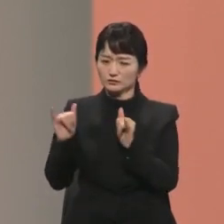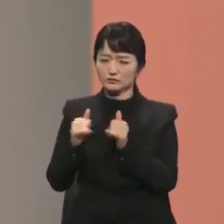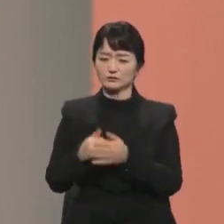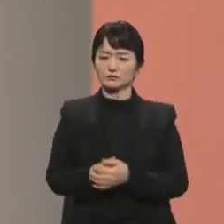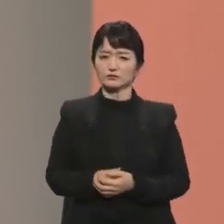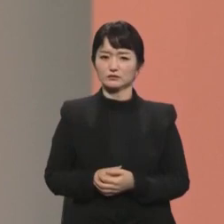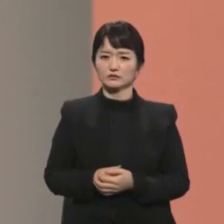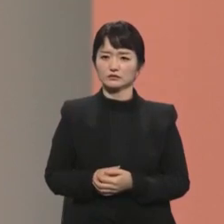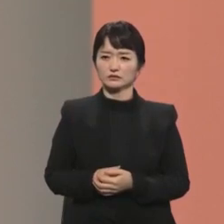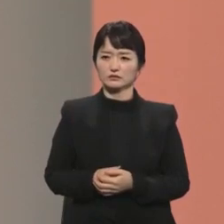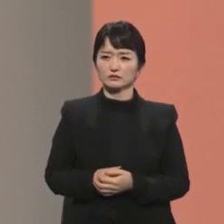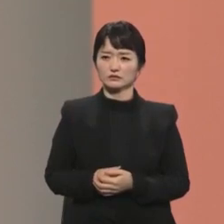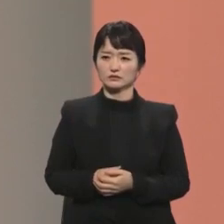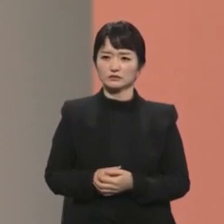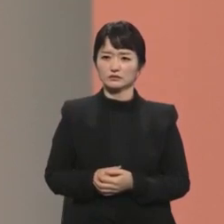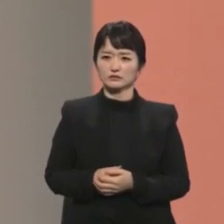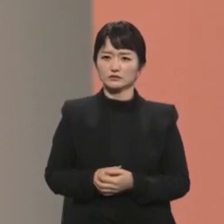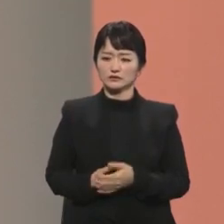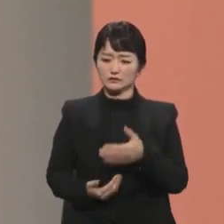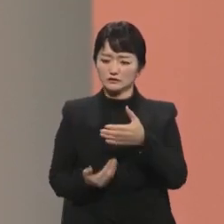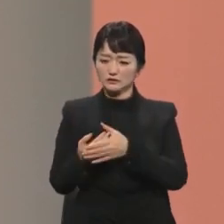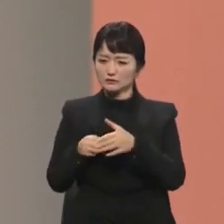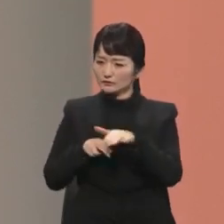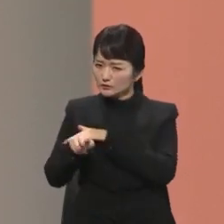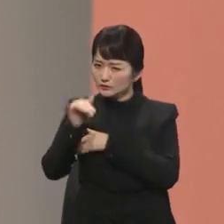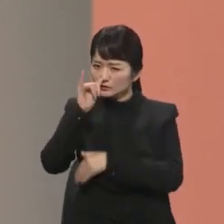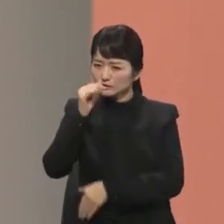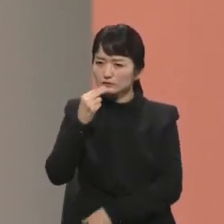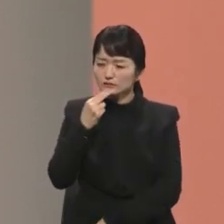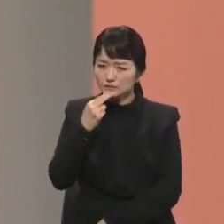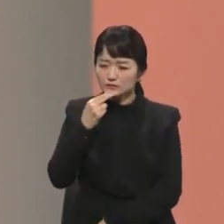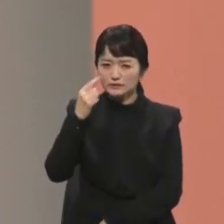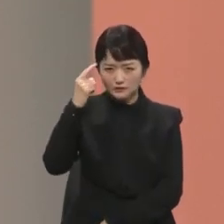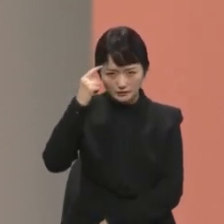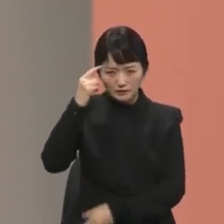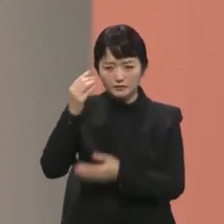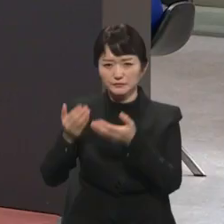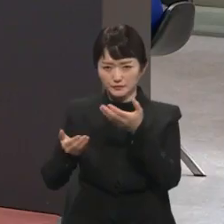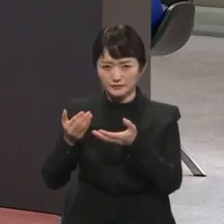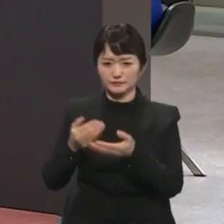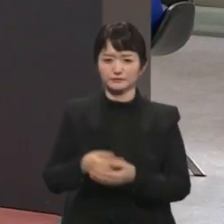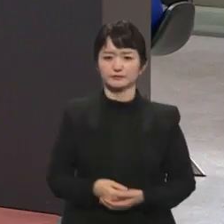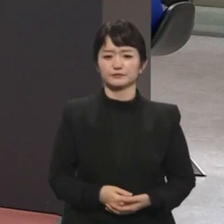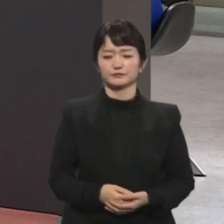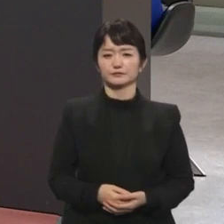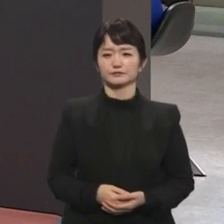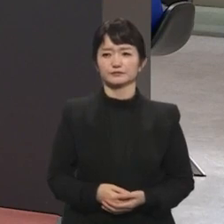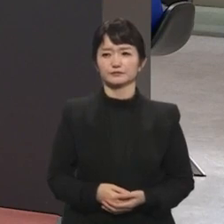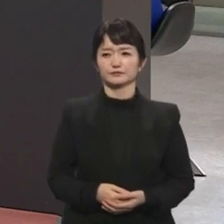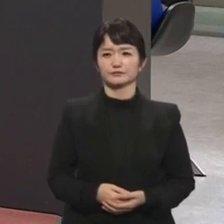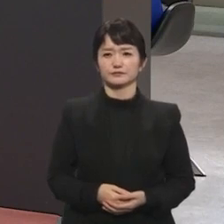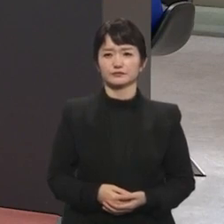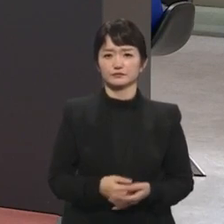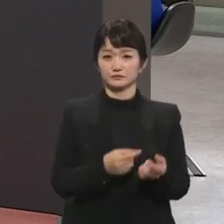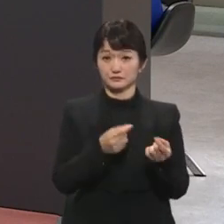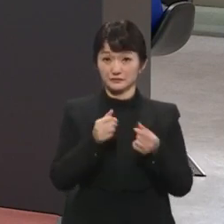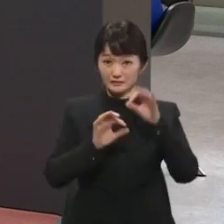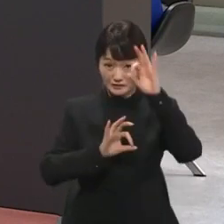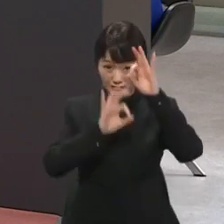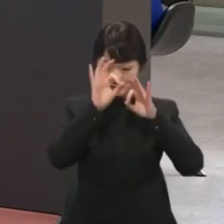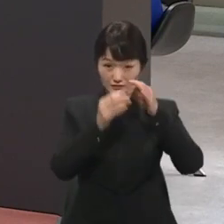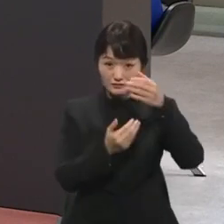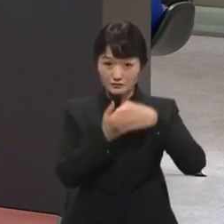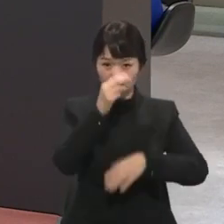그 사고를 회피할 수 있었는지 그것에 대한 판단이었던 거 같습니다 이런 사건들이